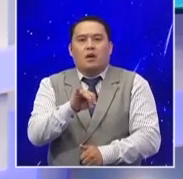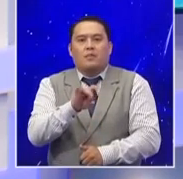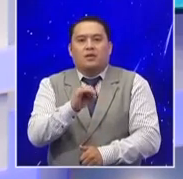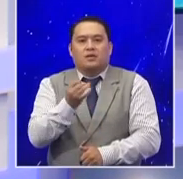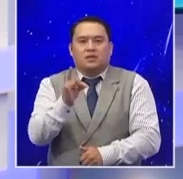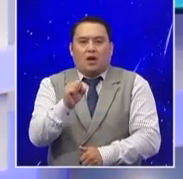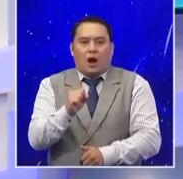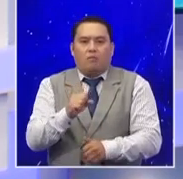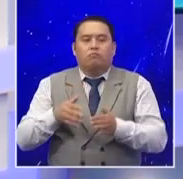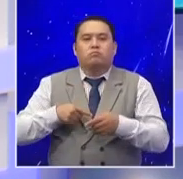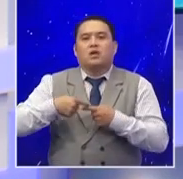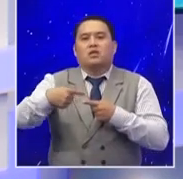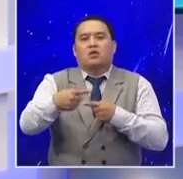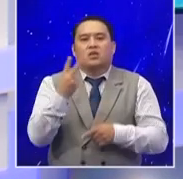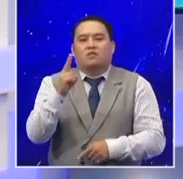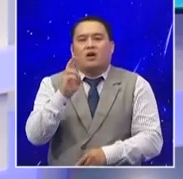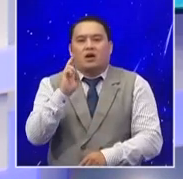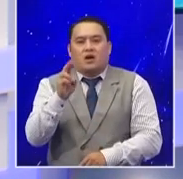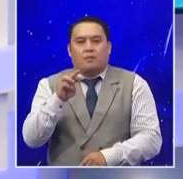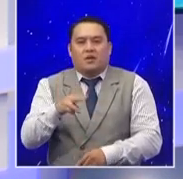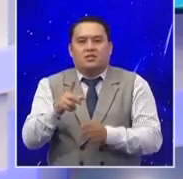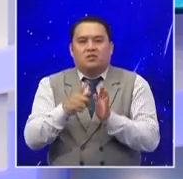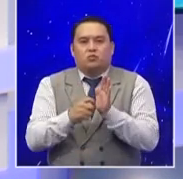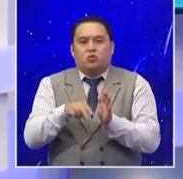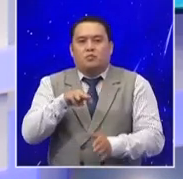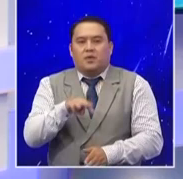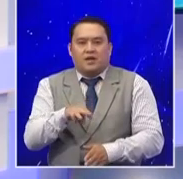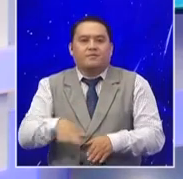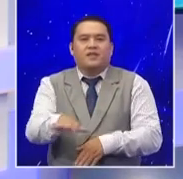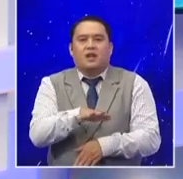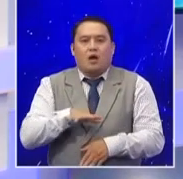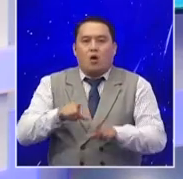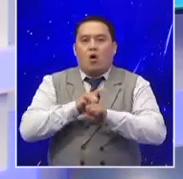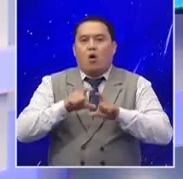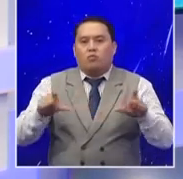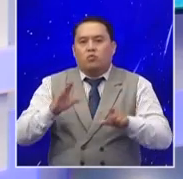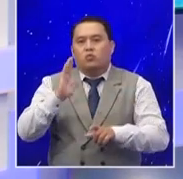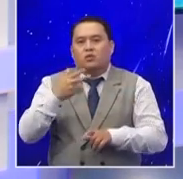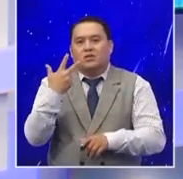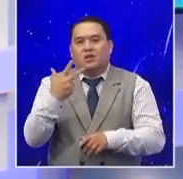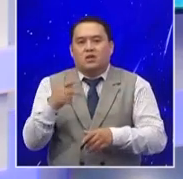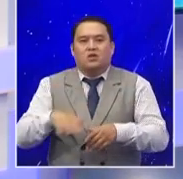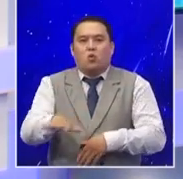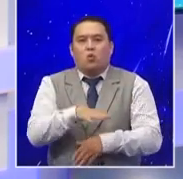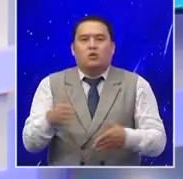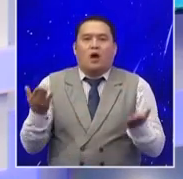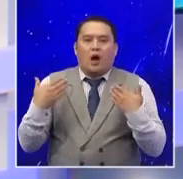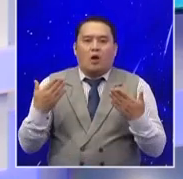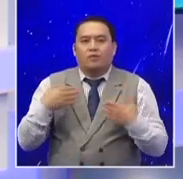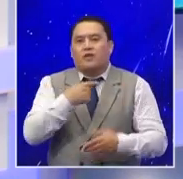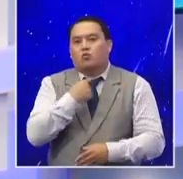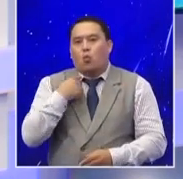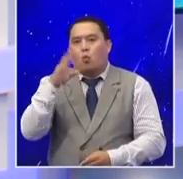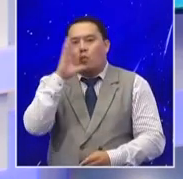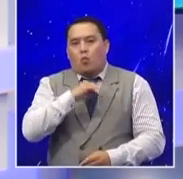Кабамбай-Батыра. Общая протяженность составит 2 километра 700 метров. На территории объекта будут находиться три крупные зоны отдыха. В них